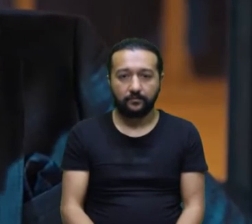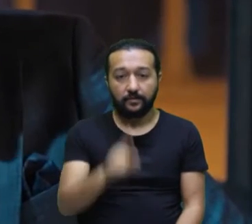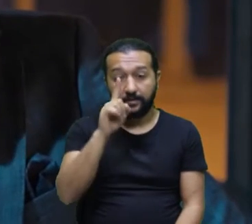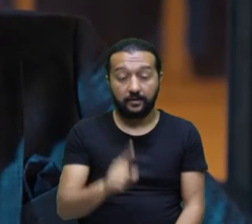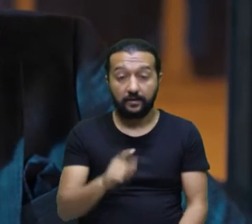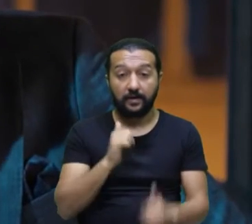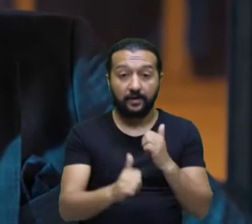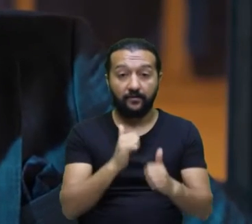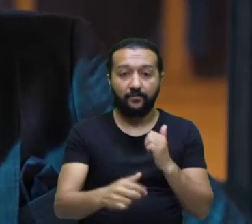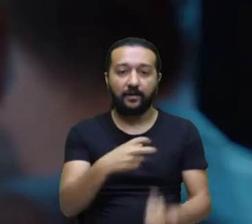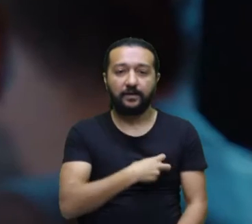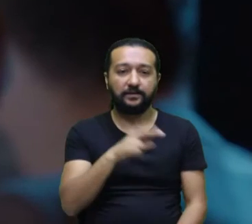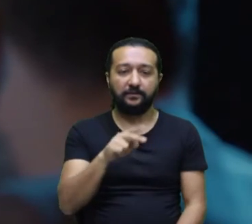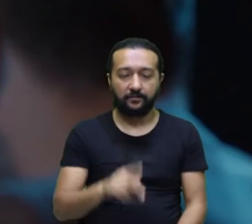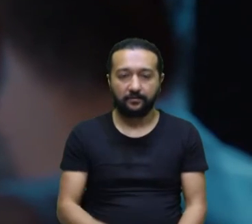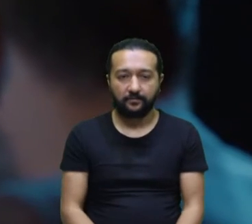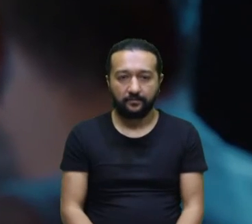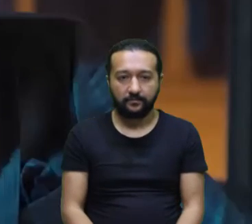İlk dövüşte aşk.